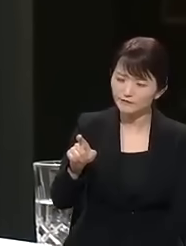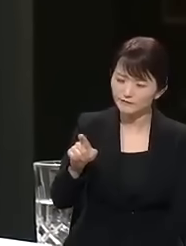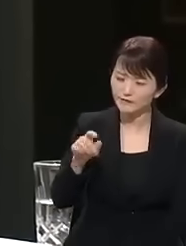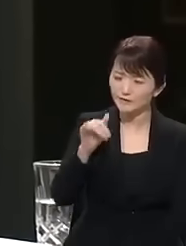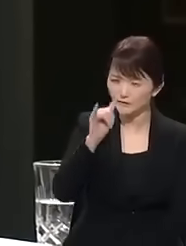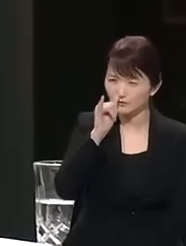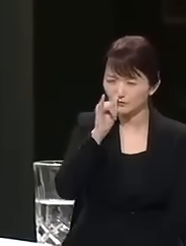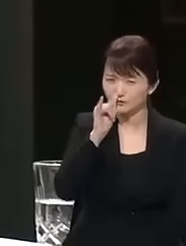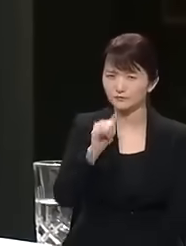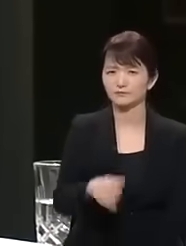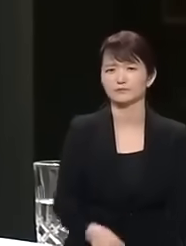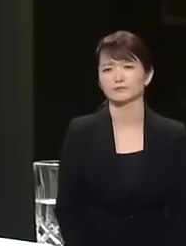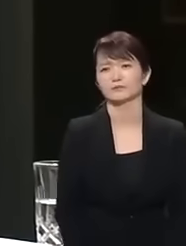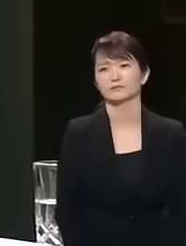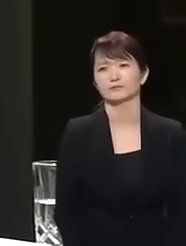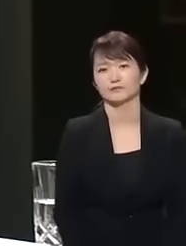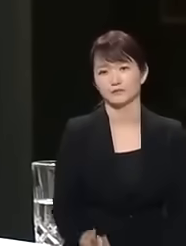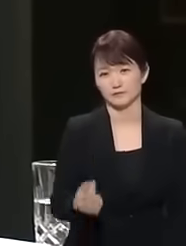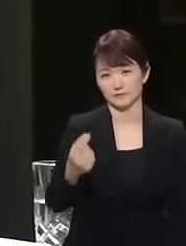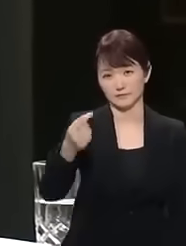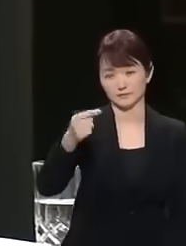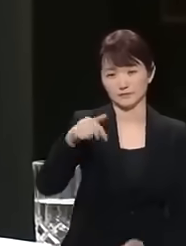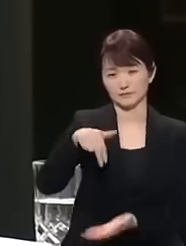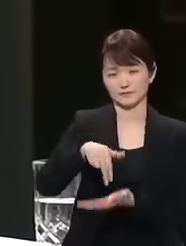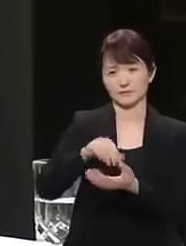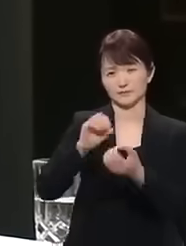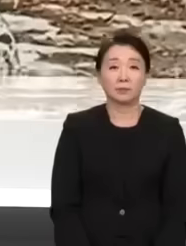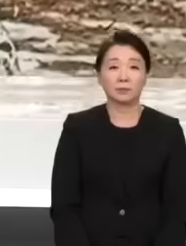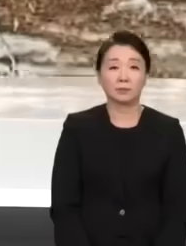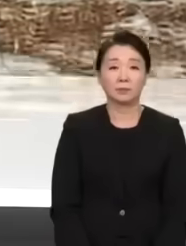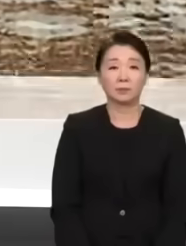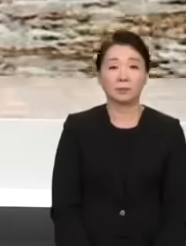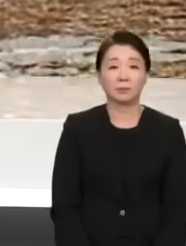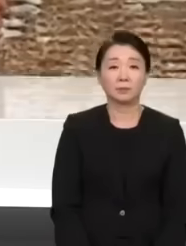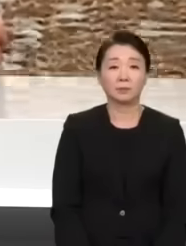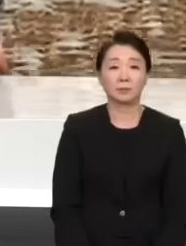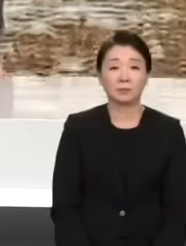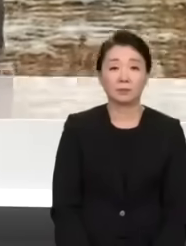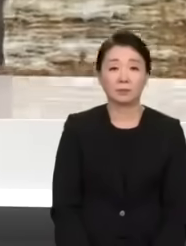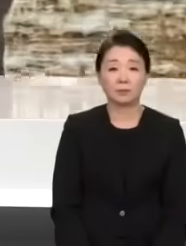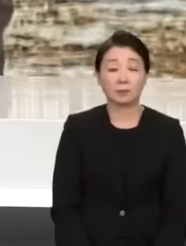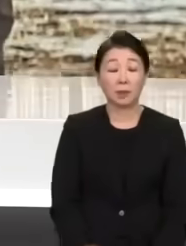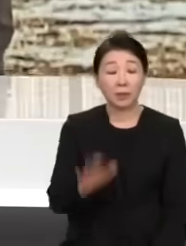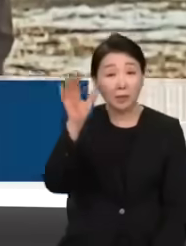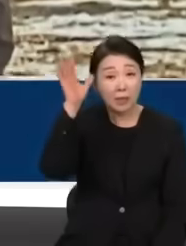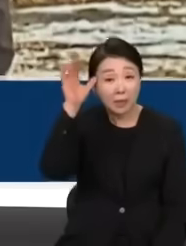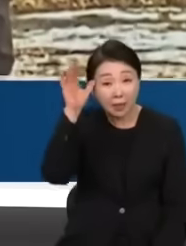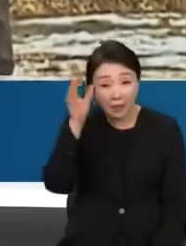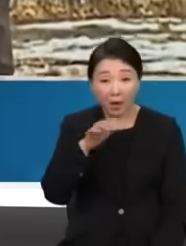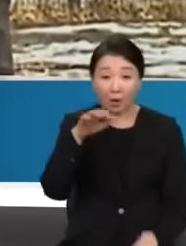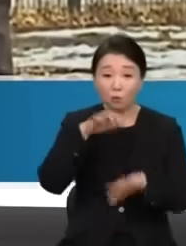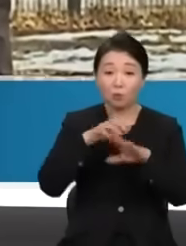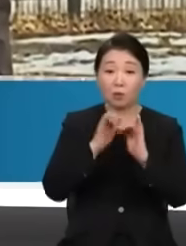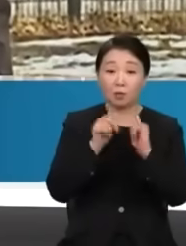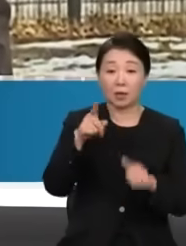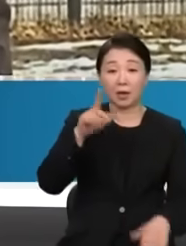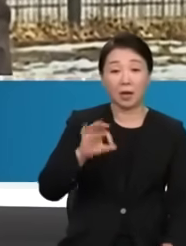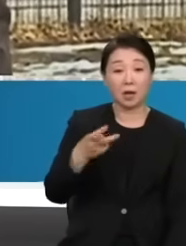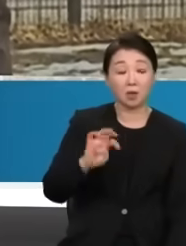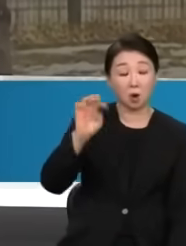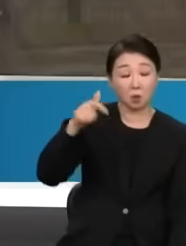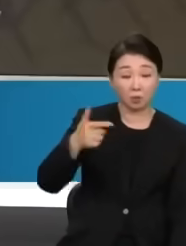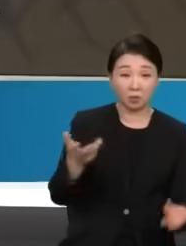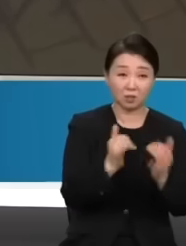없는 그런 상황이 됩니다. 빨리 좀 응답해 주셨으면 좋겠어요. 반려견 훈련사 강형욱 씨가